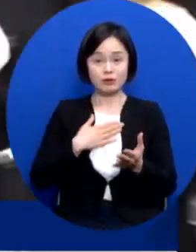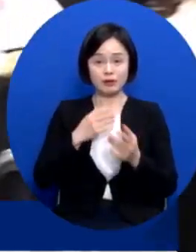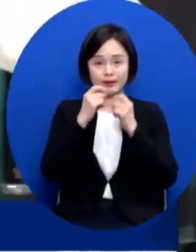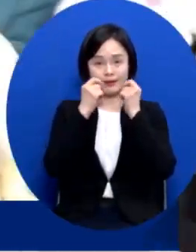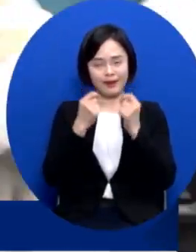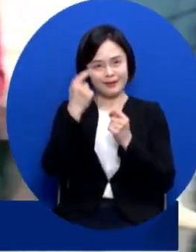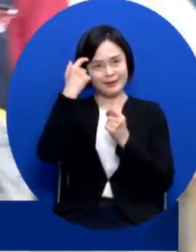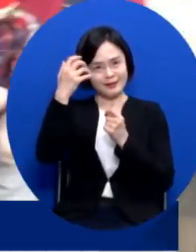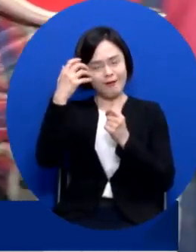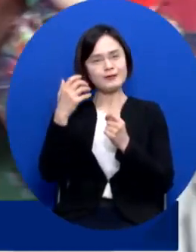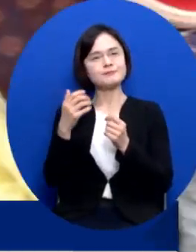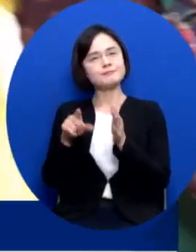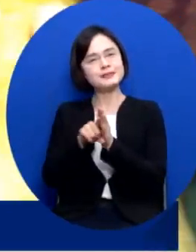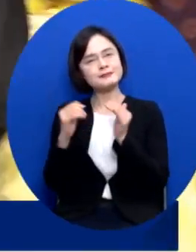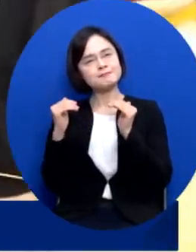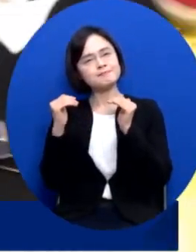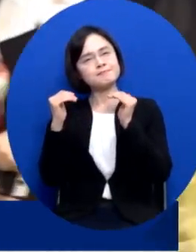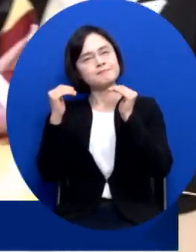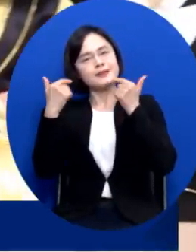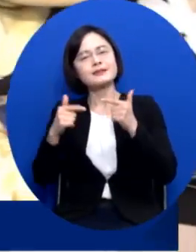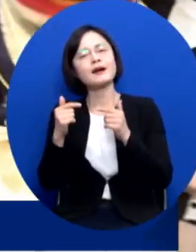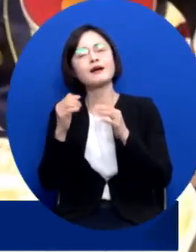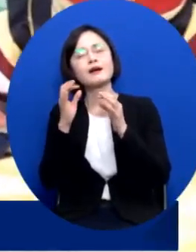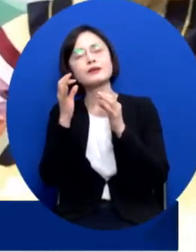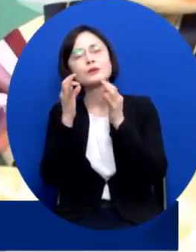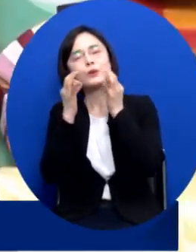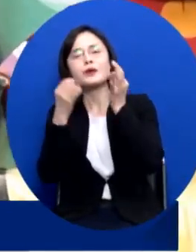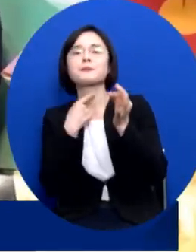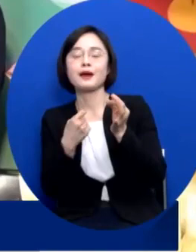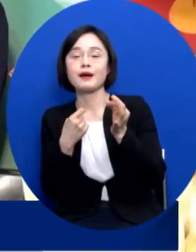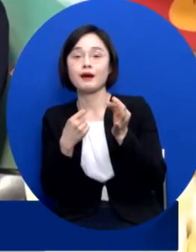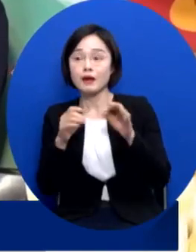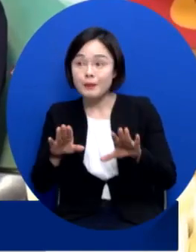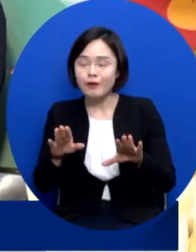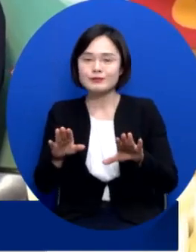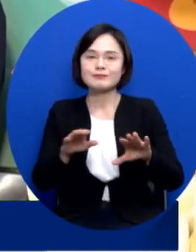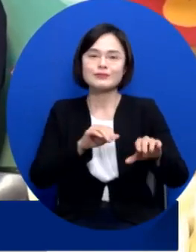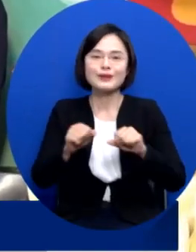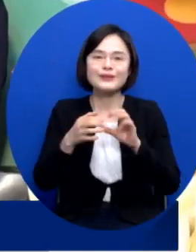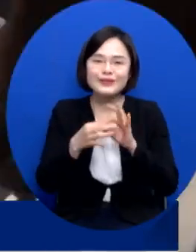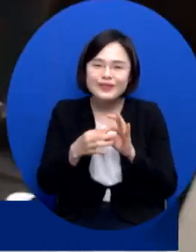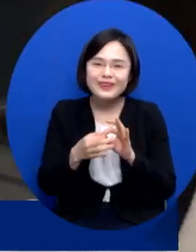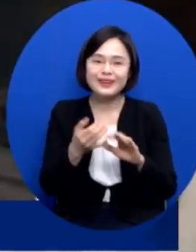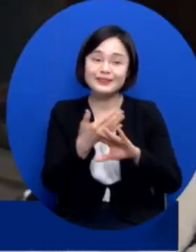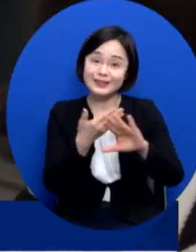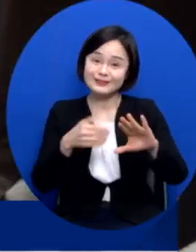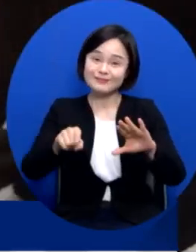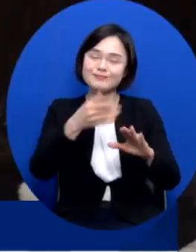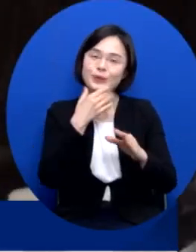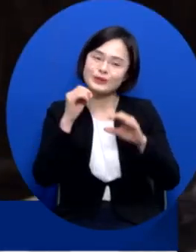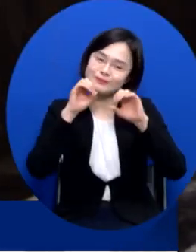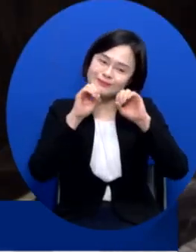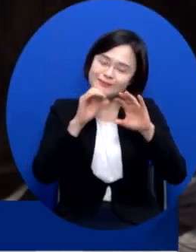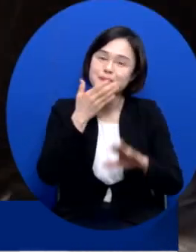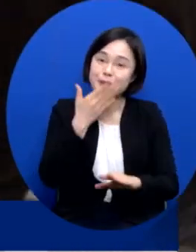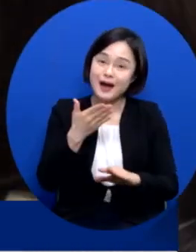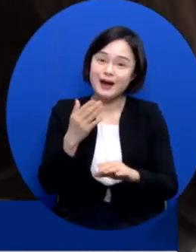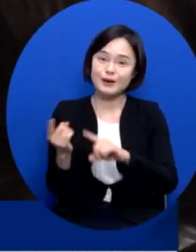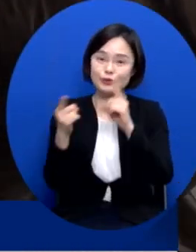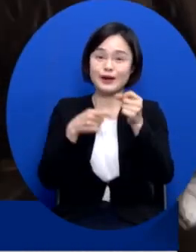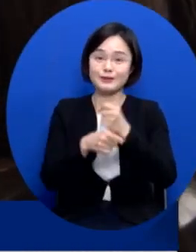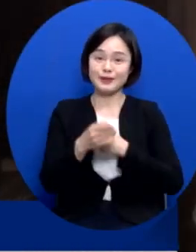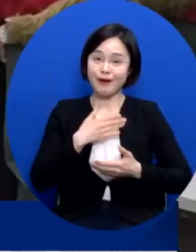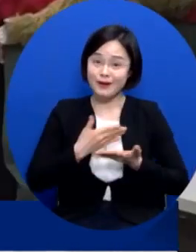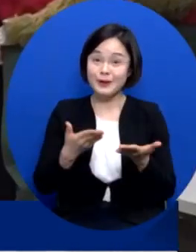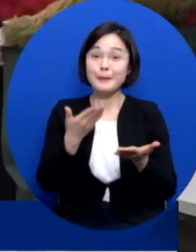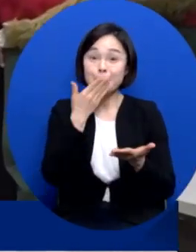노력을 했는데 이런 활동을 통해서 우리 다른 이에게도 복음을 전가할 수 있고 부활의 의미를 전달할 수 있어서